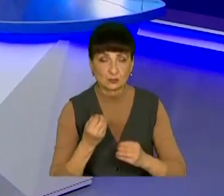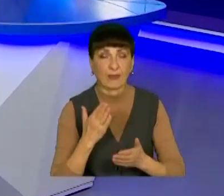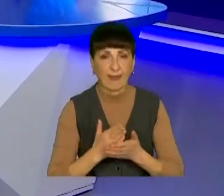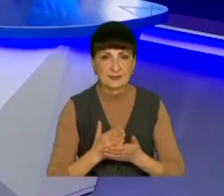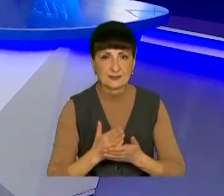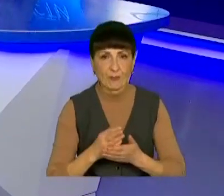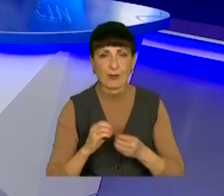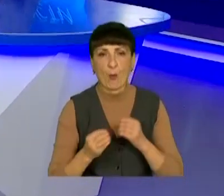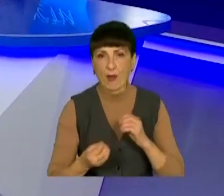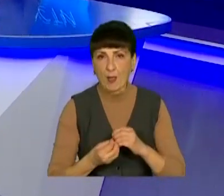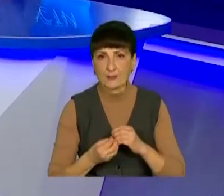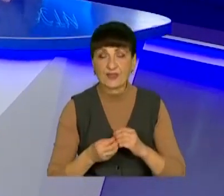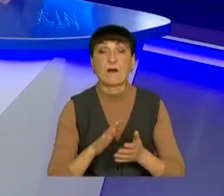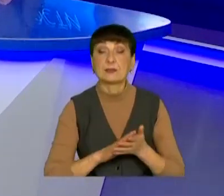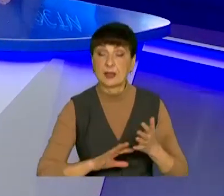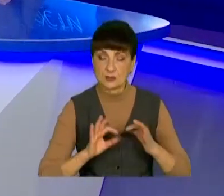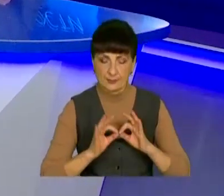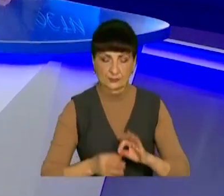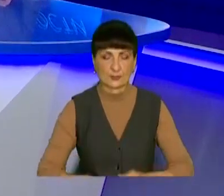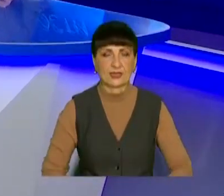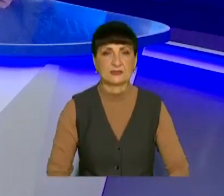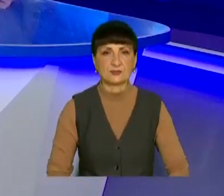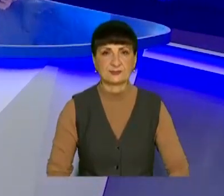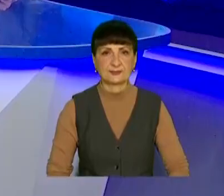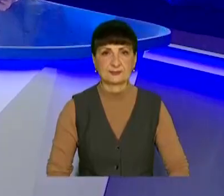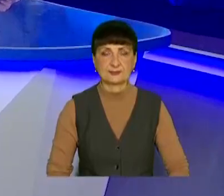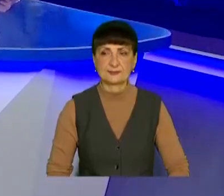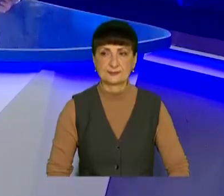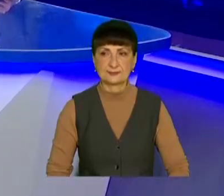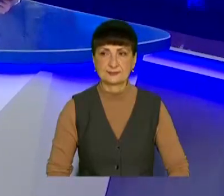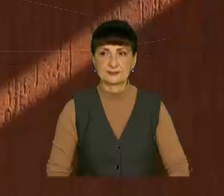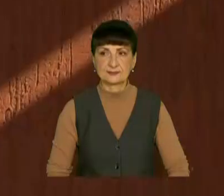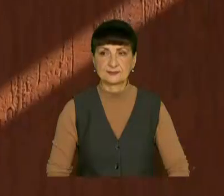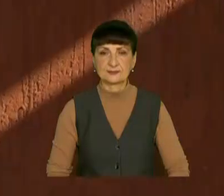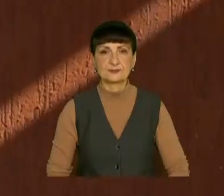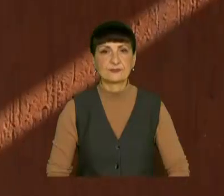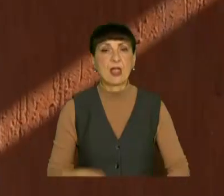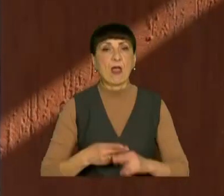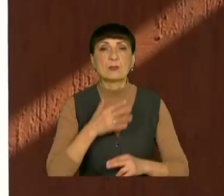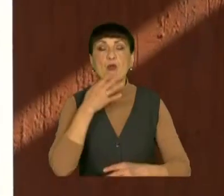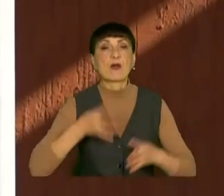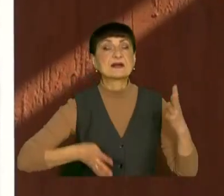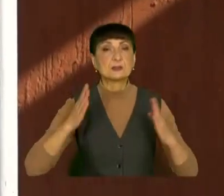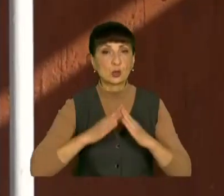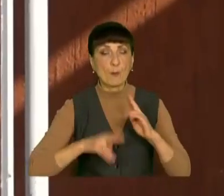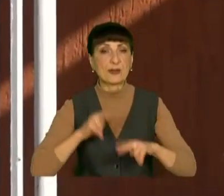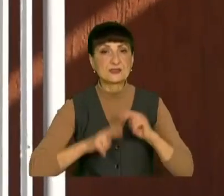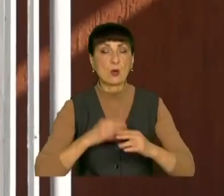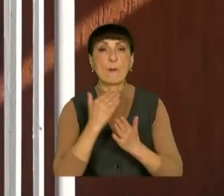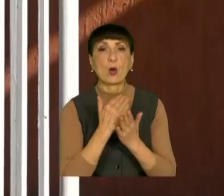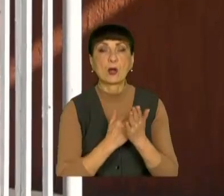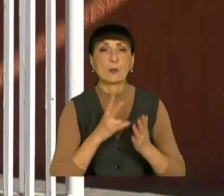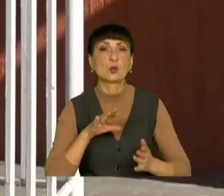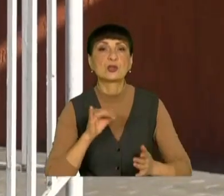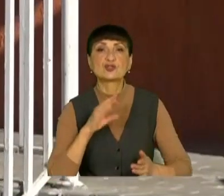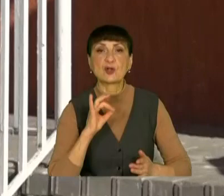Не все коммунальные беды. Аделя Бжаркенова разбиралась в жилищной проблеме. Этот многоквартирный дом построили по программе «Нурлы